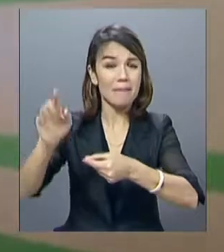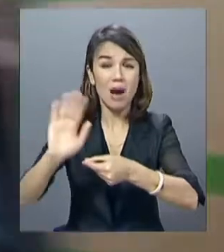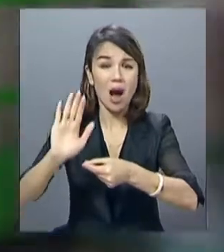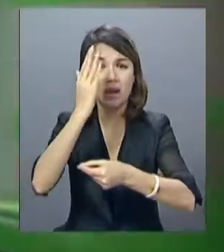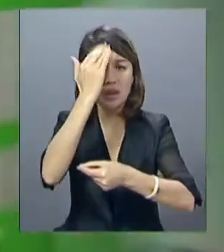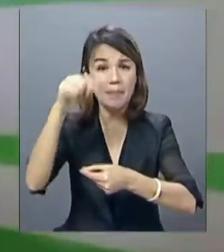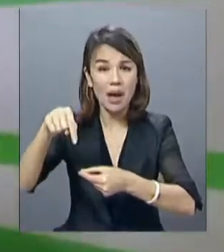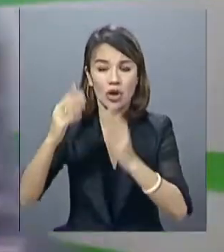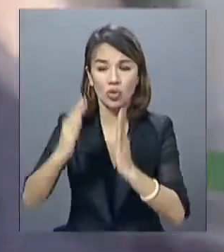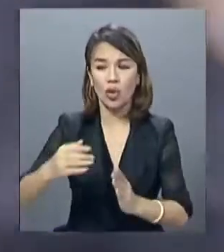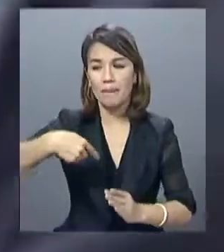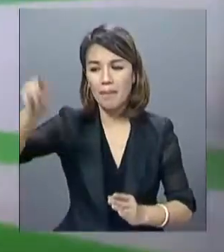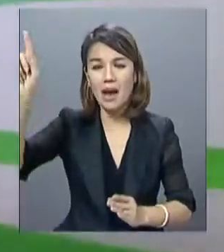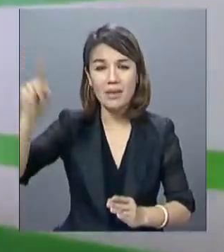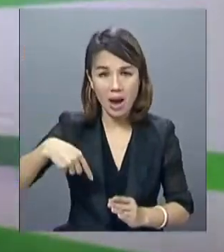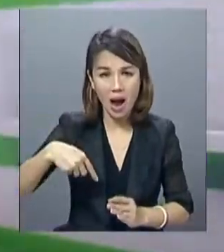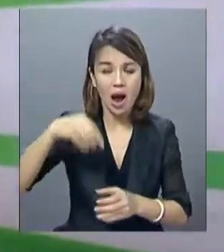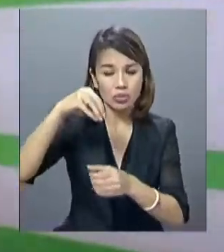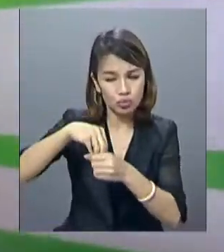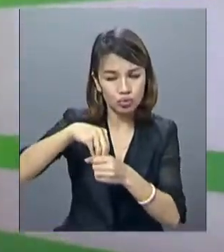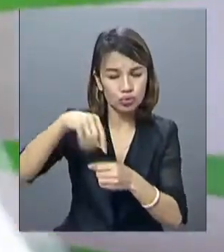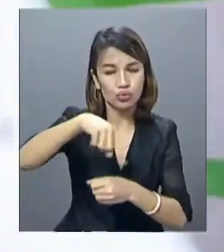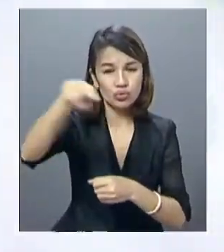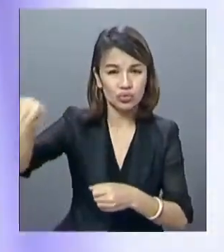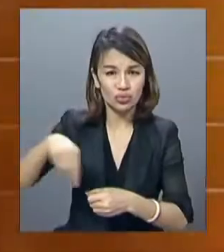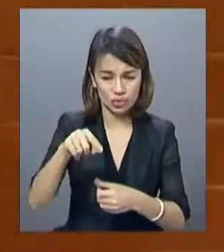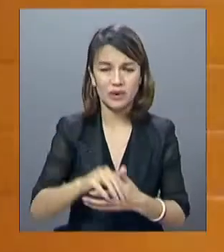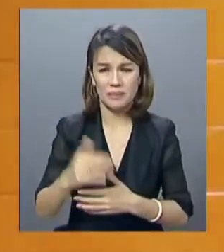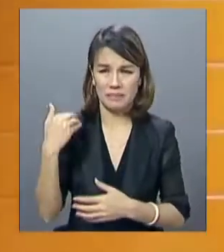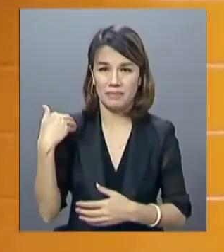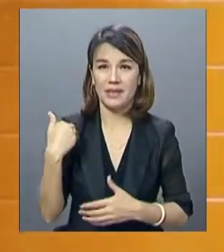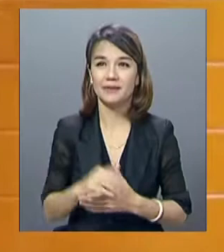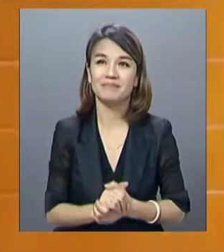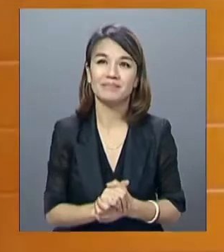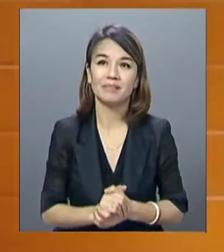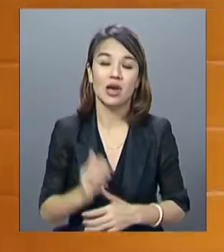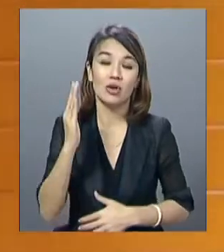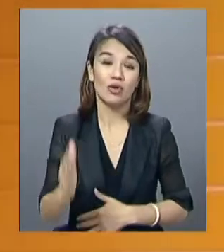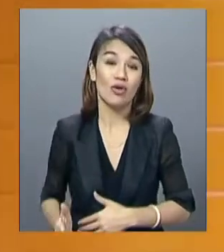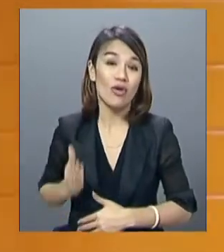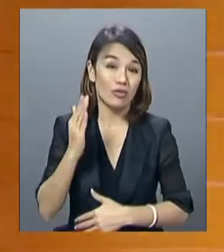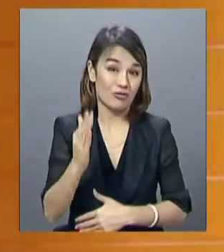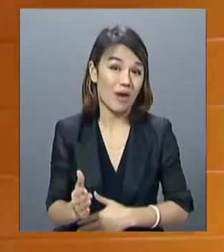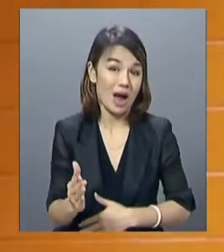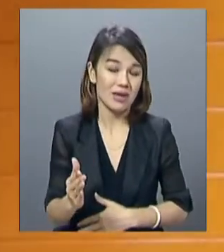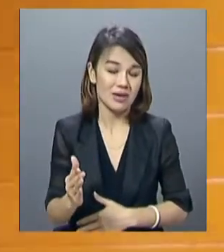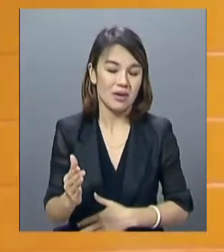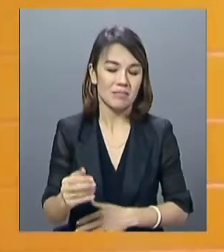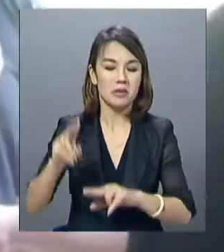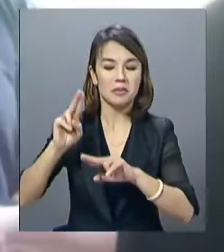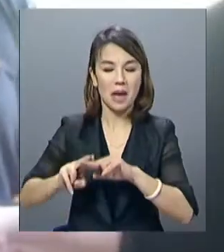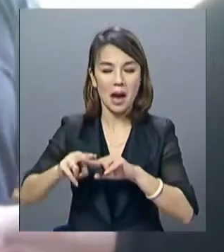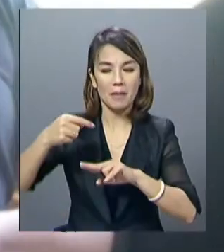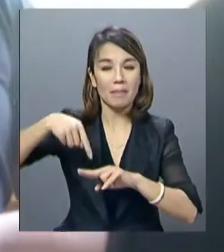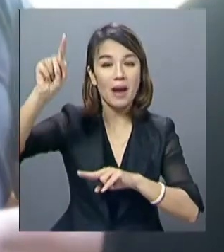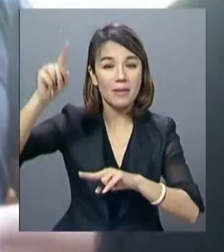ก็ไปมาขึ้นเหนือลงใต้ไปก็แบบนี้มันก็มีเยอะแยะ รถไฟนอกจากจะเป็นยานพาหนะในการเดินทาง